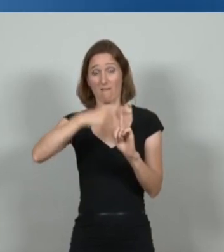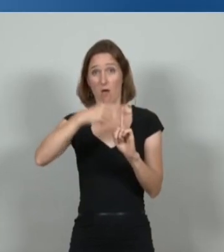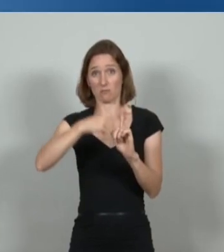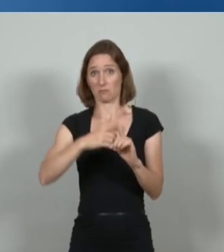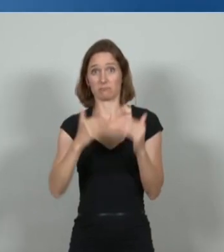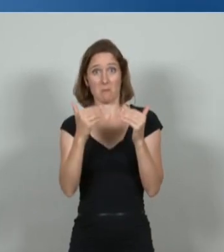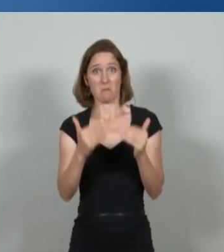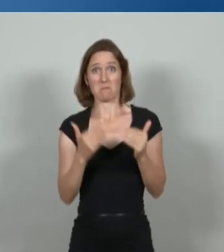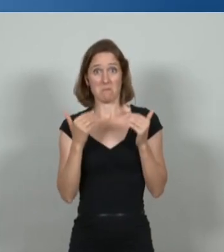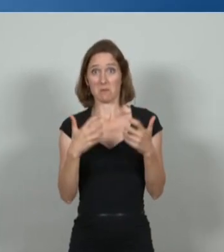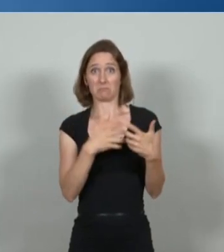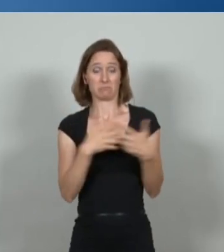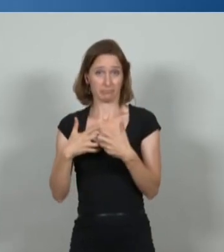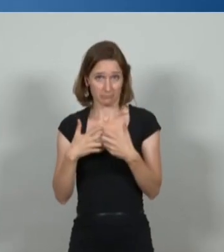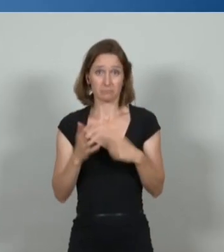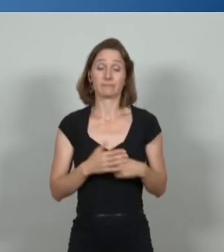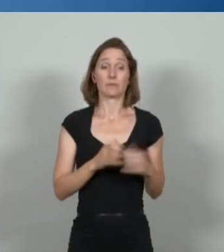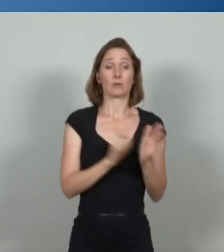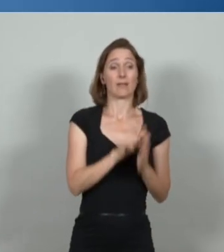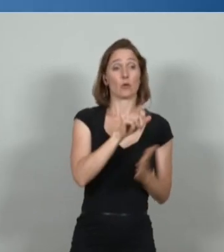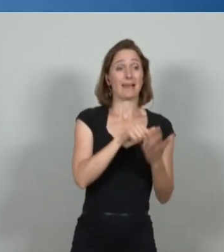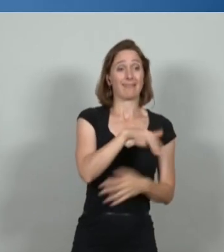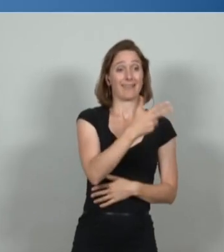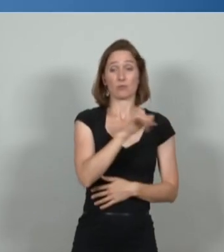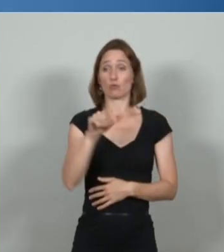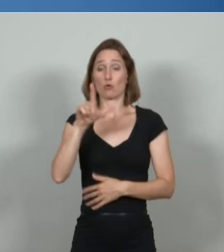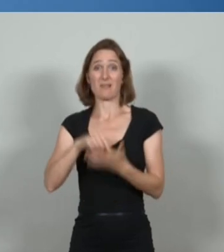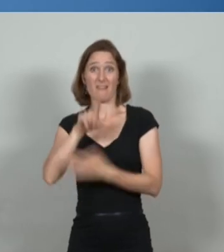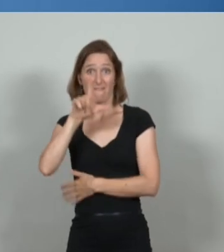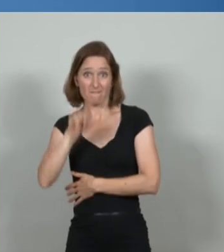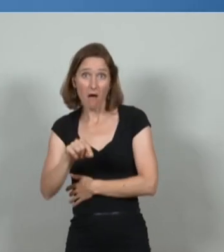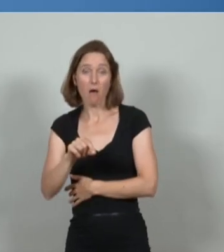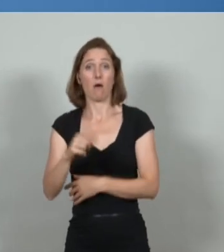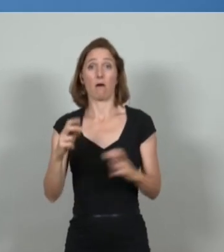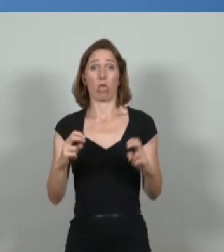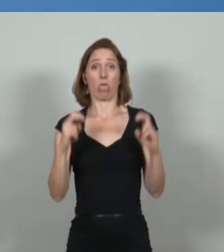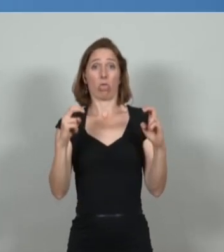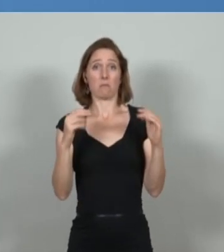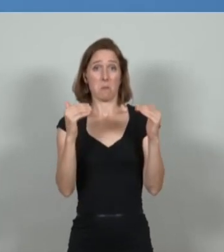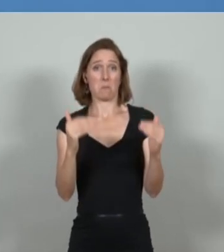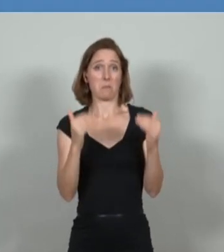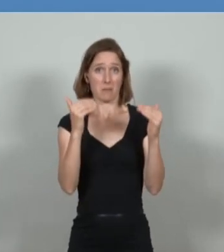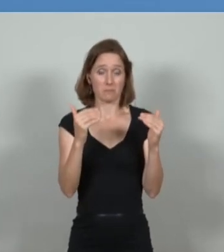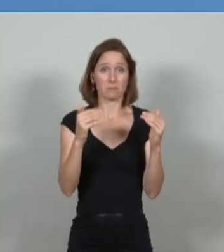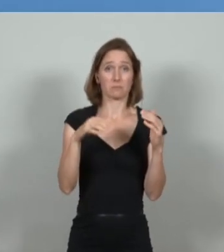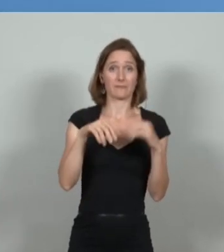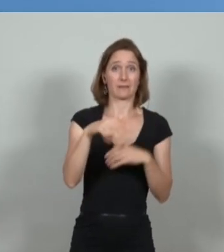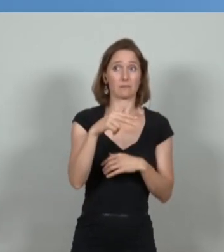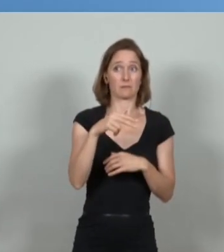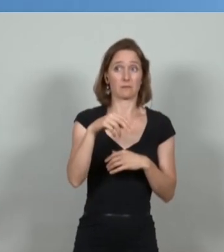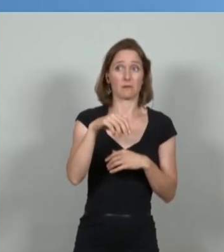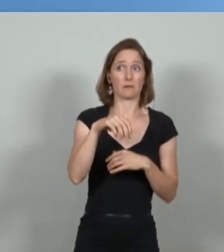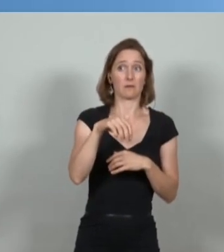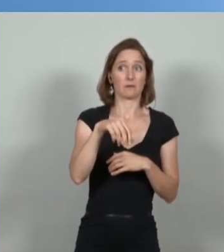entre 2013 et 2020 contre 14,35% pour le privé les mesures annoncées nous